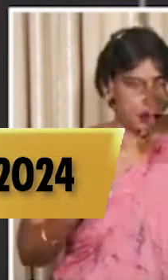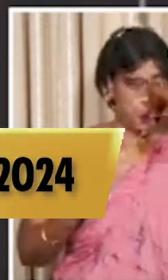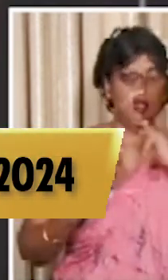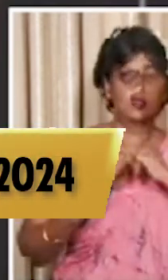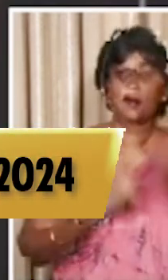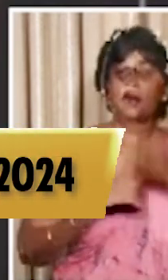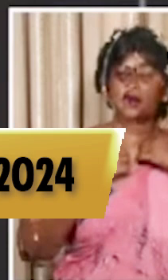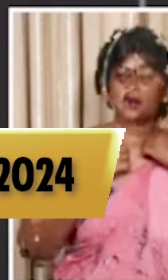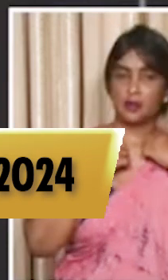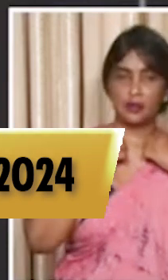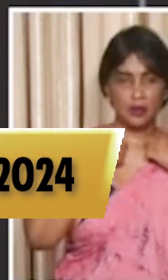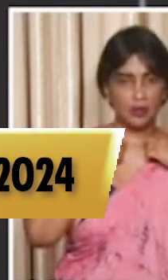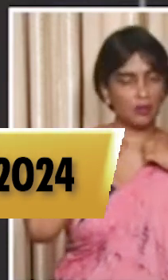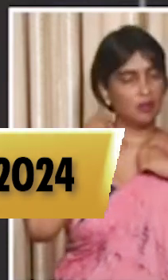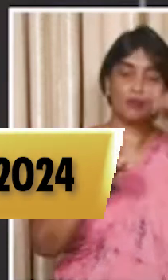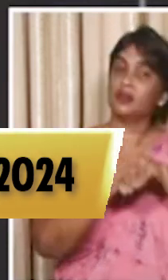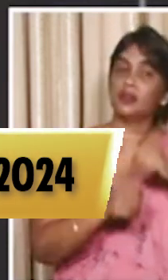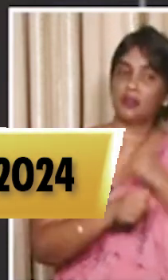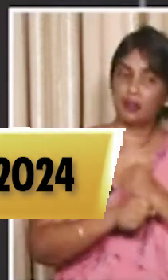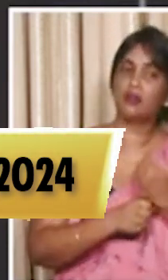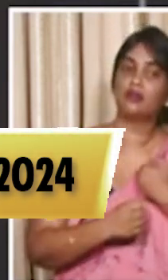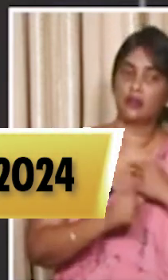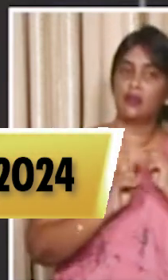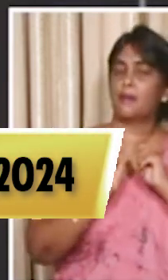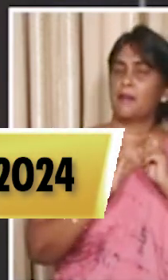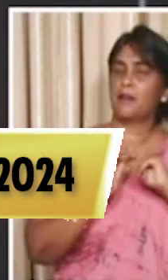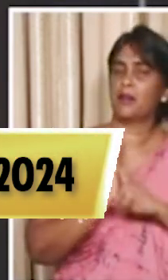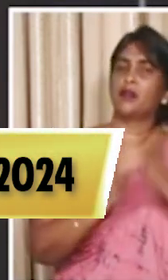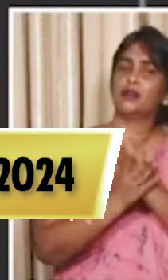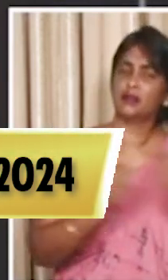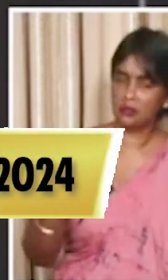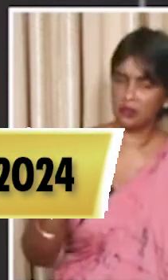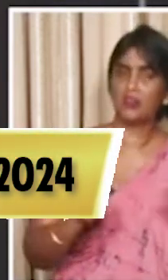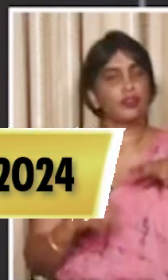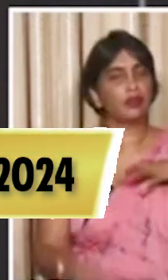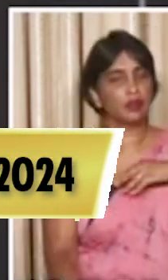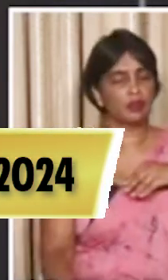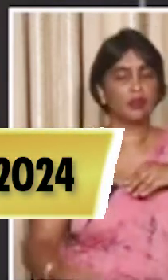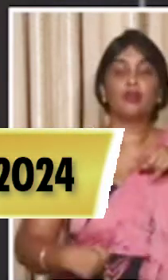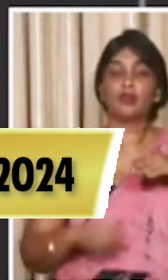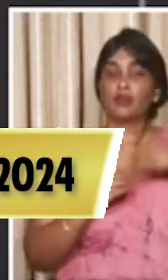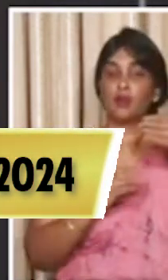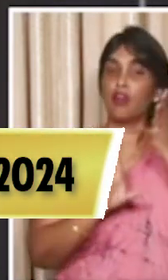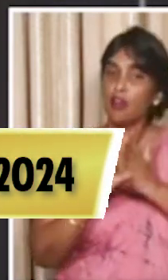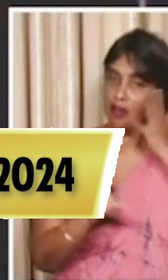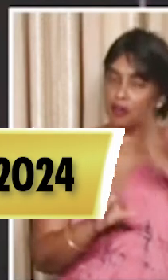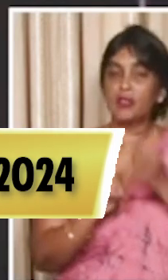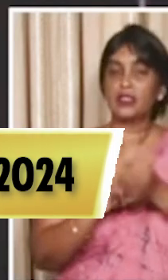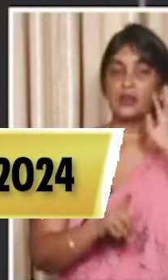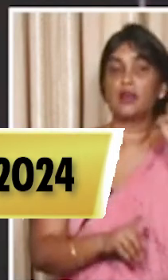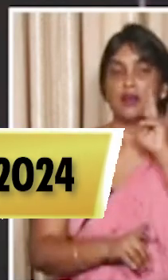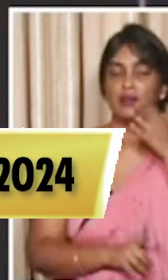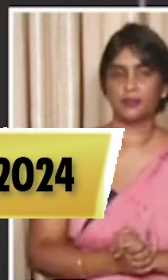ඉතින් ඔබතුමා දාස මහත්තයාගේ නායකත්වයෙන් ආණ්ඩුව පිටෙව්වම අපි මේ පනත අහෝසි කරනවායි කියලා විපක්ෂයම පිළිගන්නවා. ඊළඟ අවුරුදු පහේත් මේ රටේ ජනාධිපති